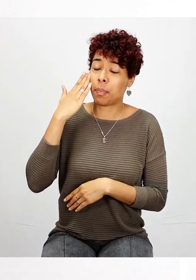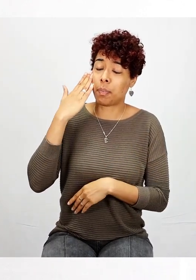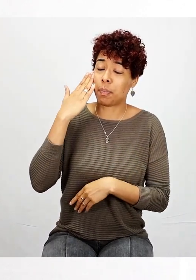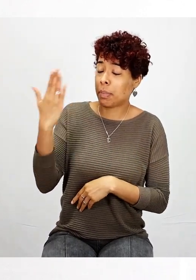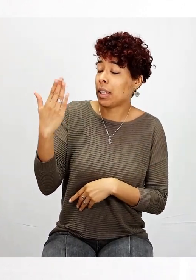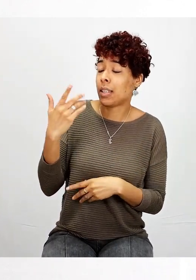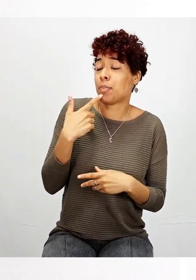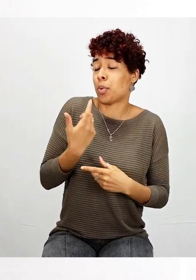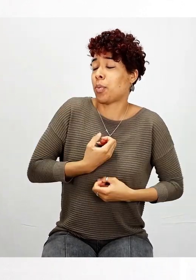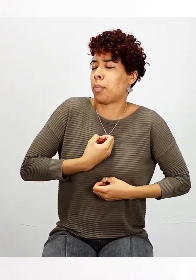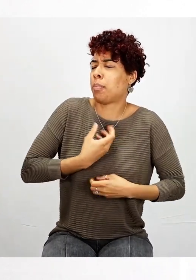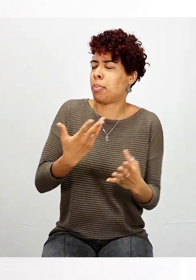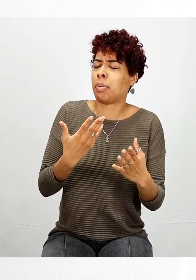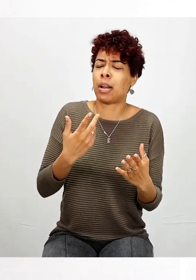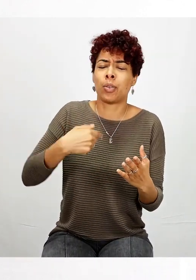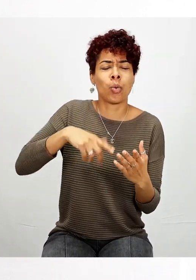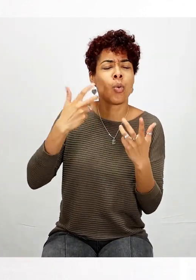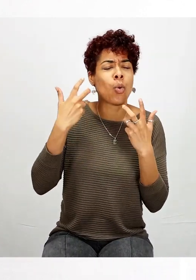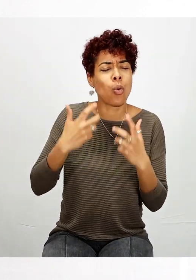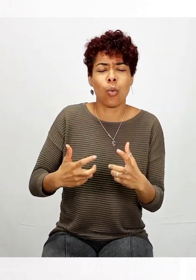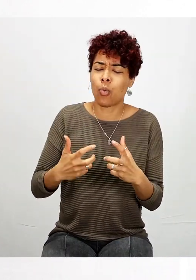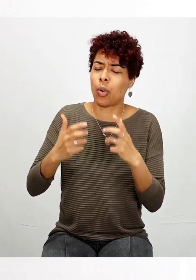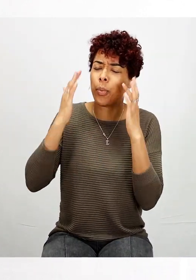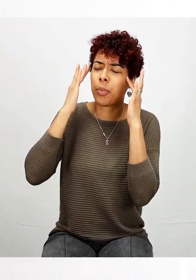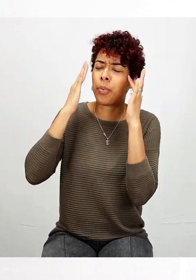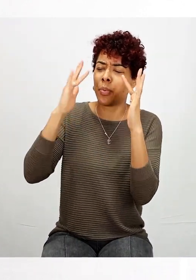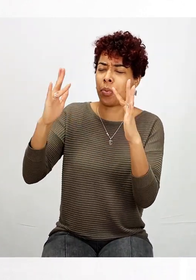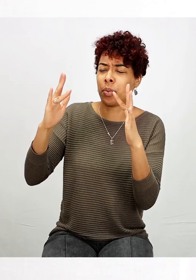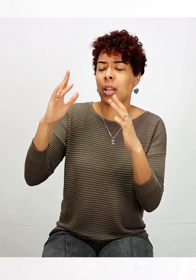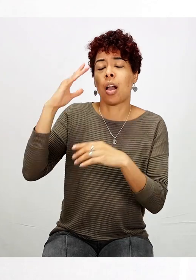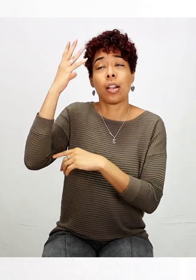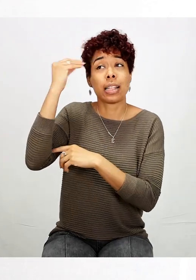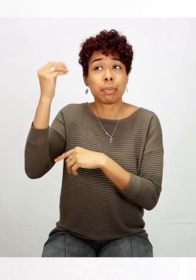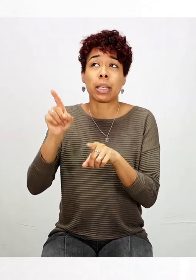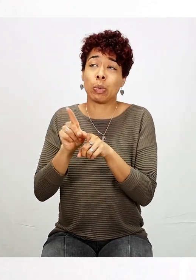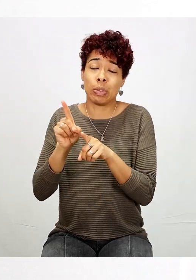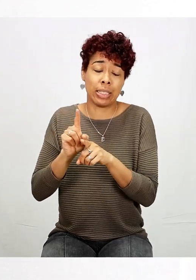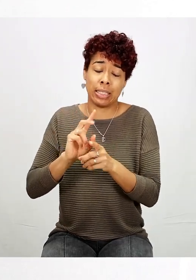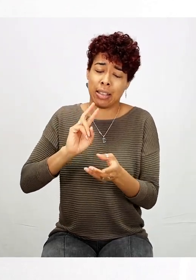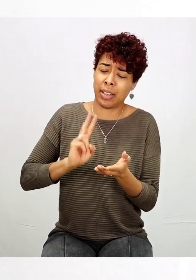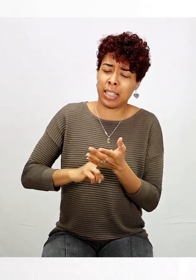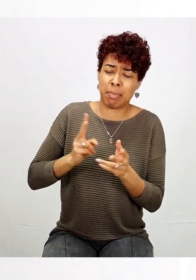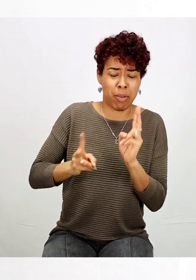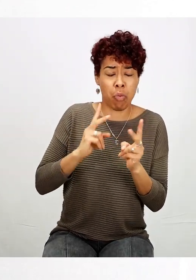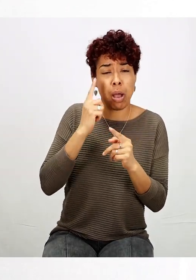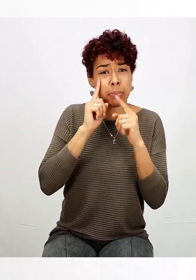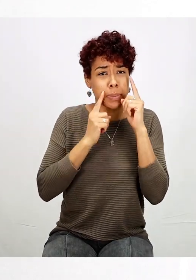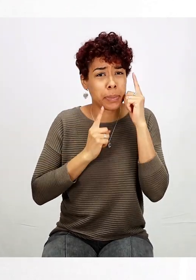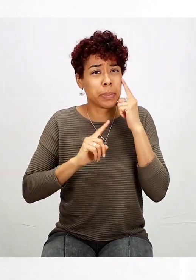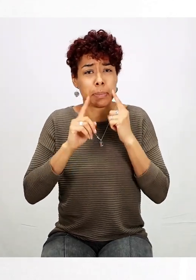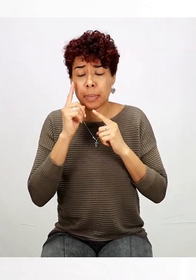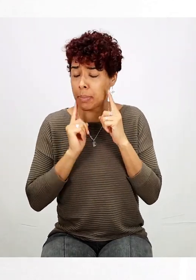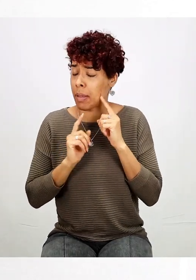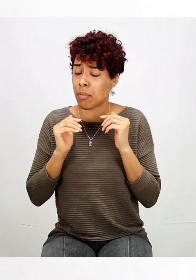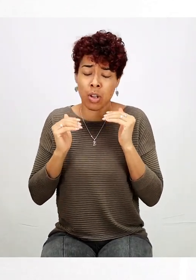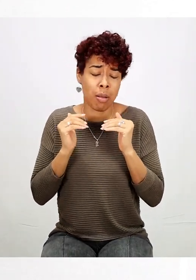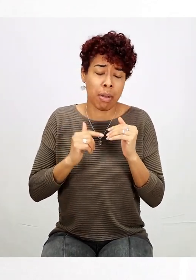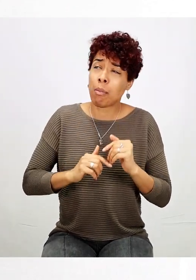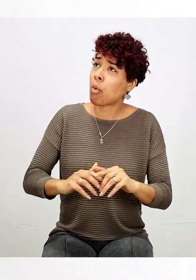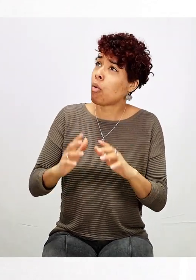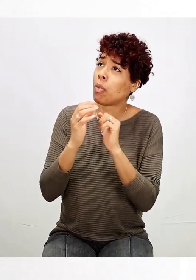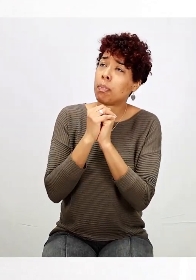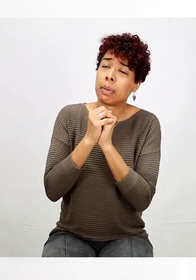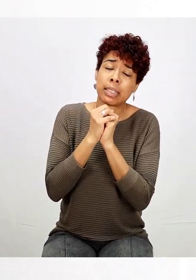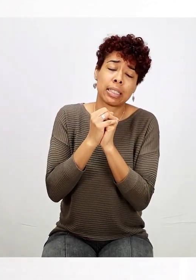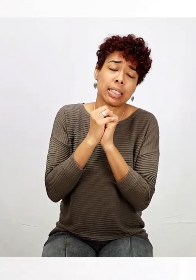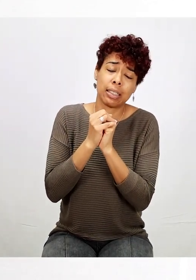Oui Seigneur, nous voulons être de ceux qui t'adorent en esprit, en vérité, même si c'est parfois à travers les larmes. Seigneur, nous te prions notre Dieu pour